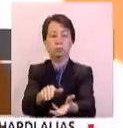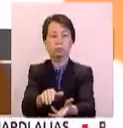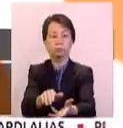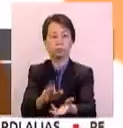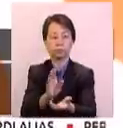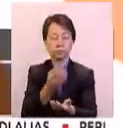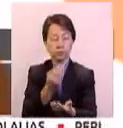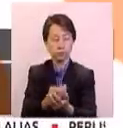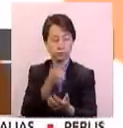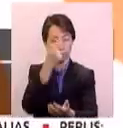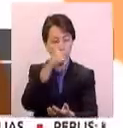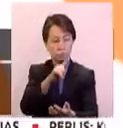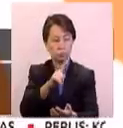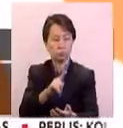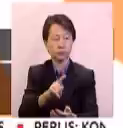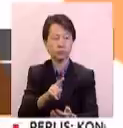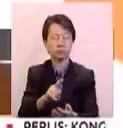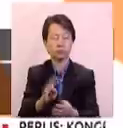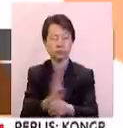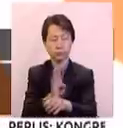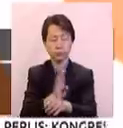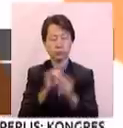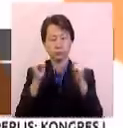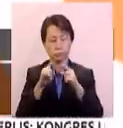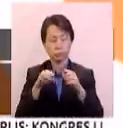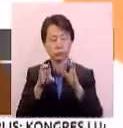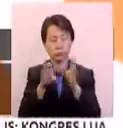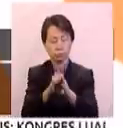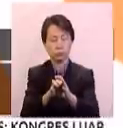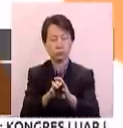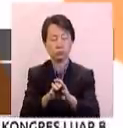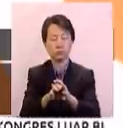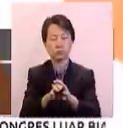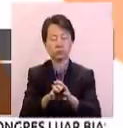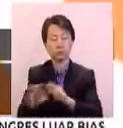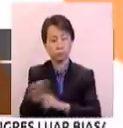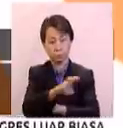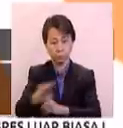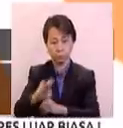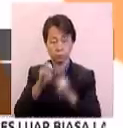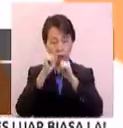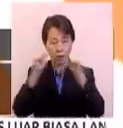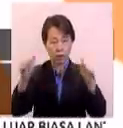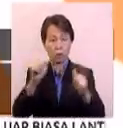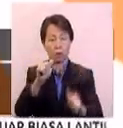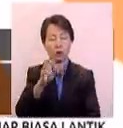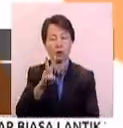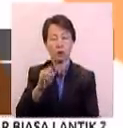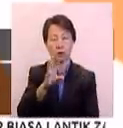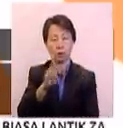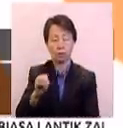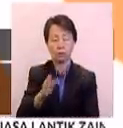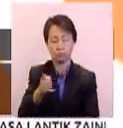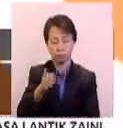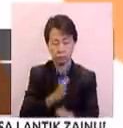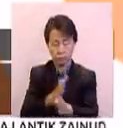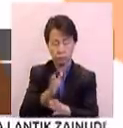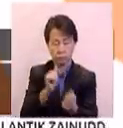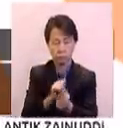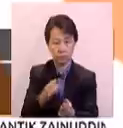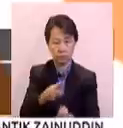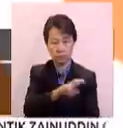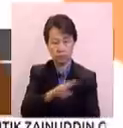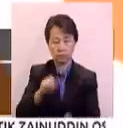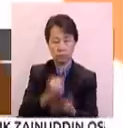to strategic sectors such as public transportation. These sectors may not necessarily